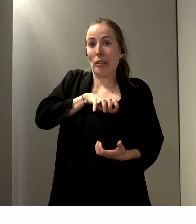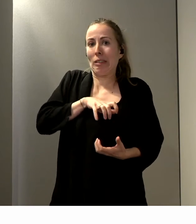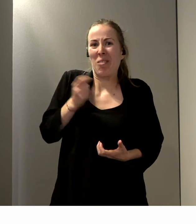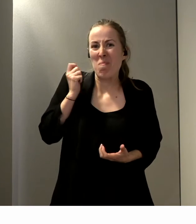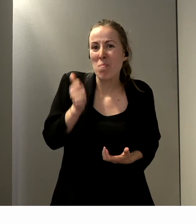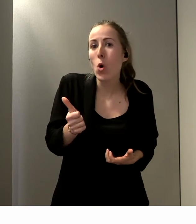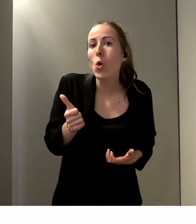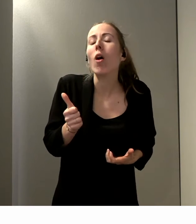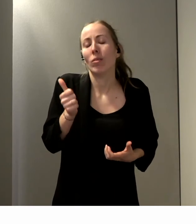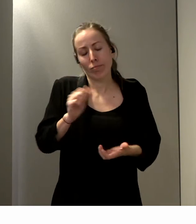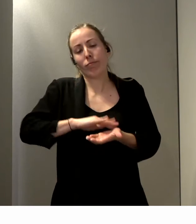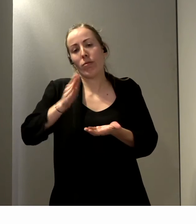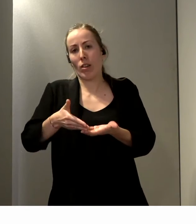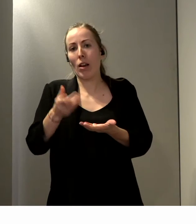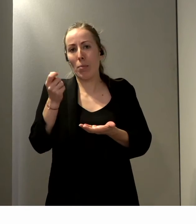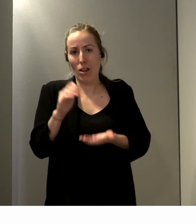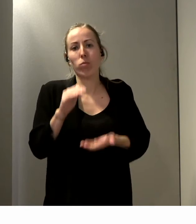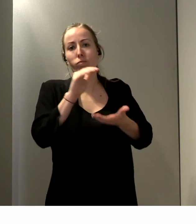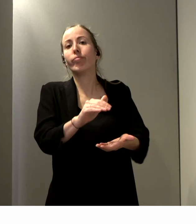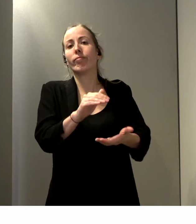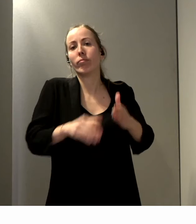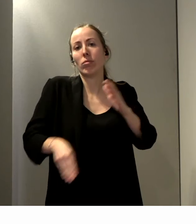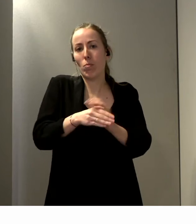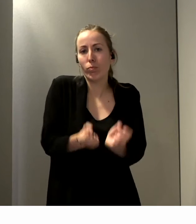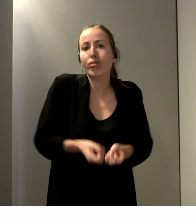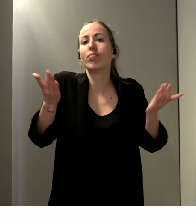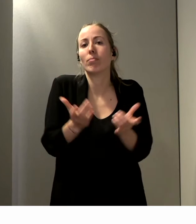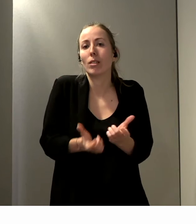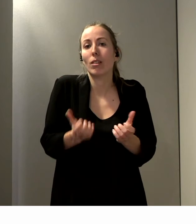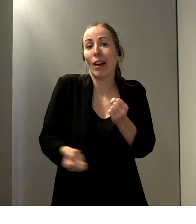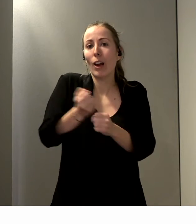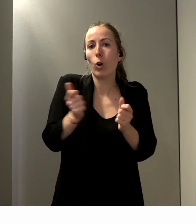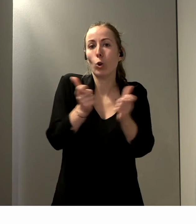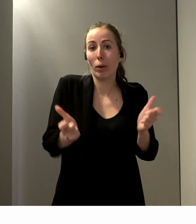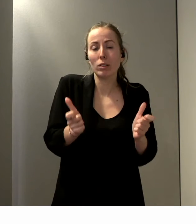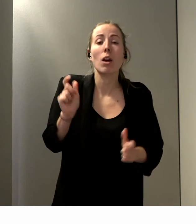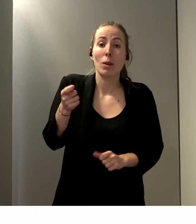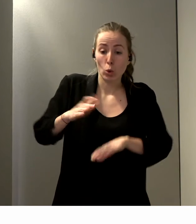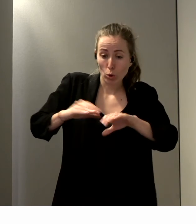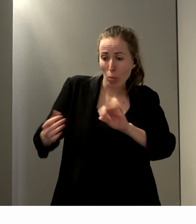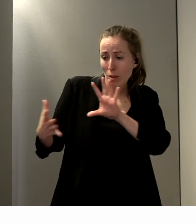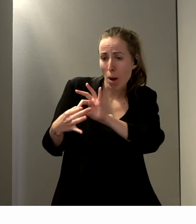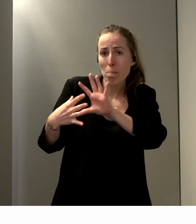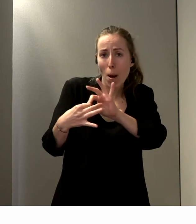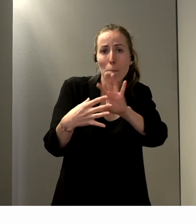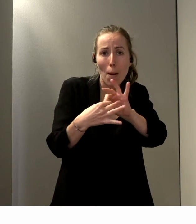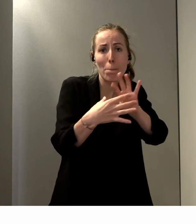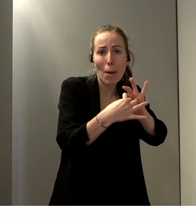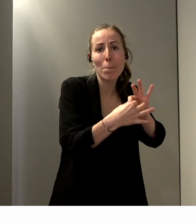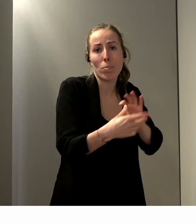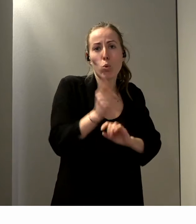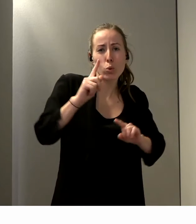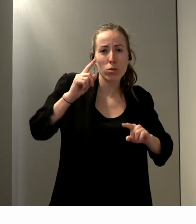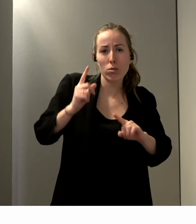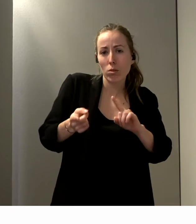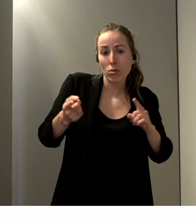un petit peu d'argent de côté. Donc ça, c'est ce qu'on va faire, et on le co-construit avec les acteurs, dont les acteurs plus